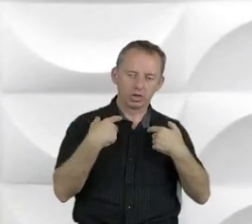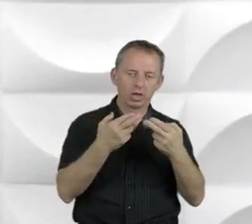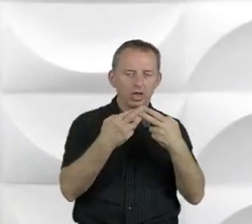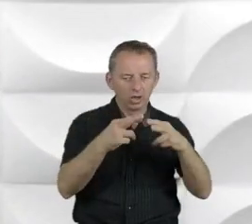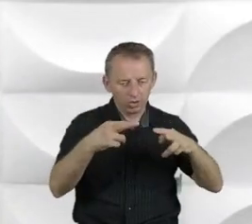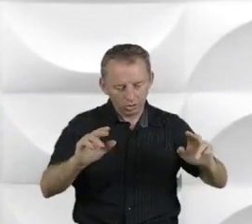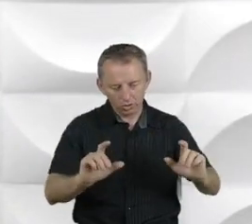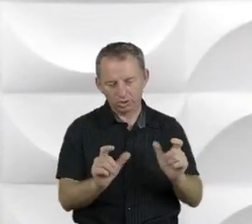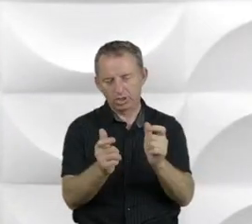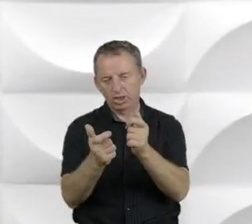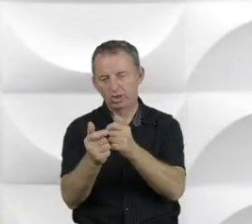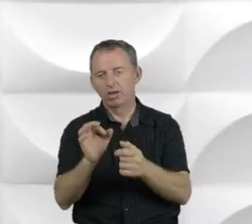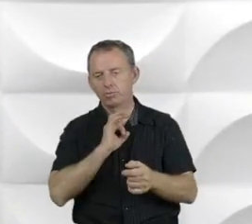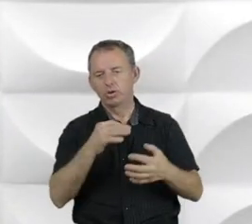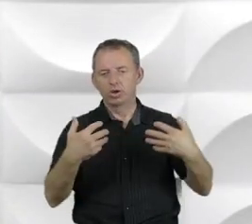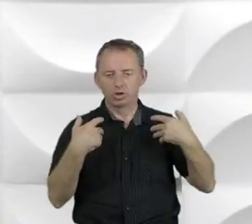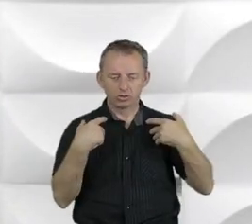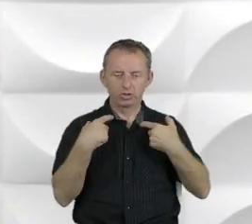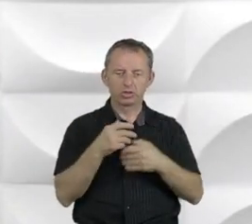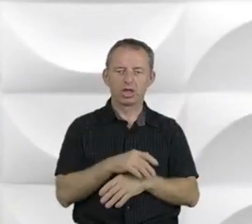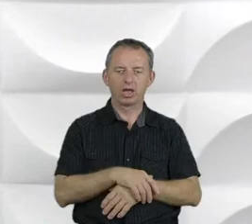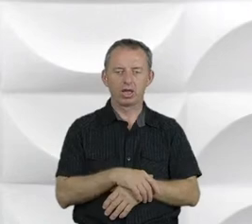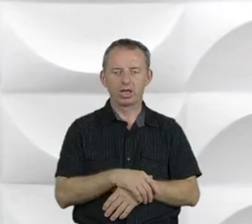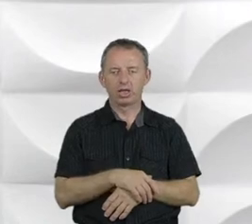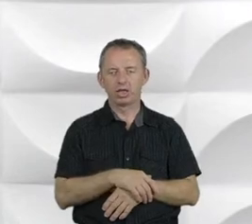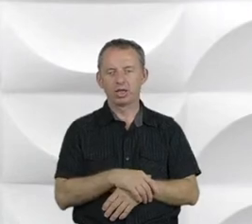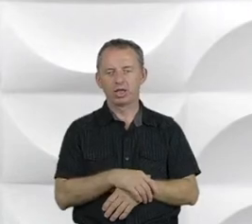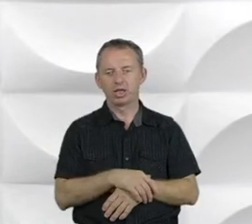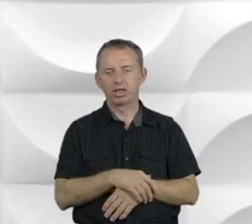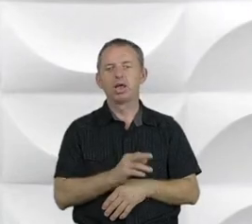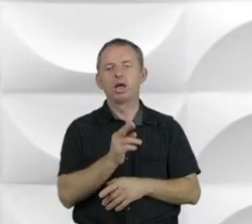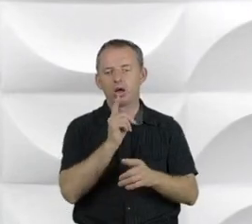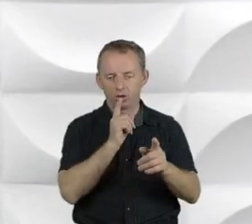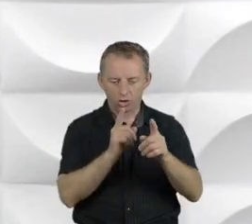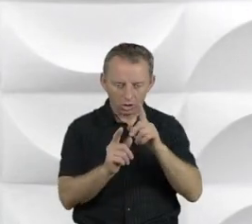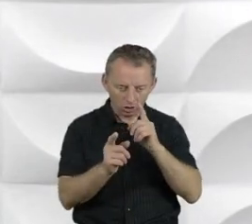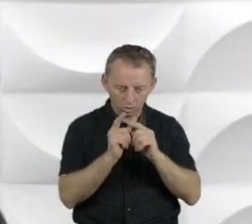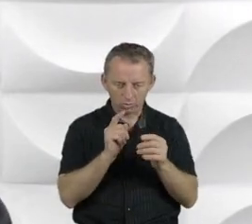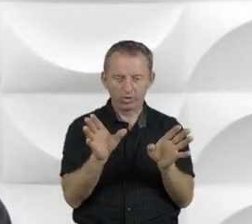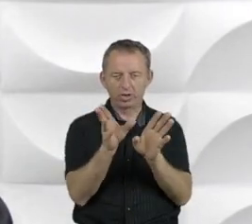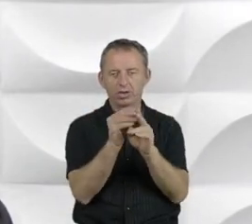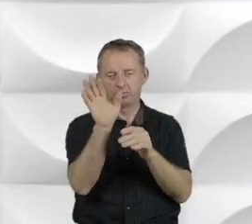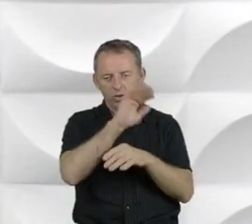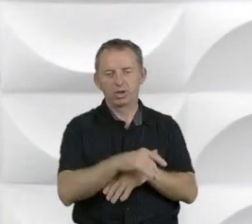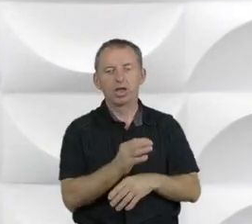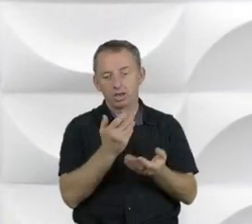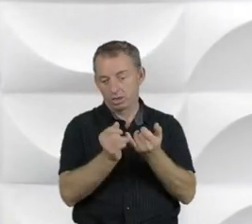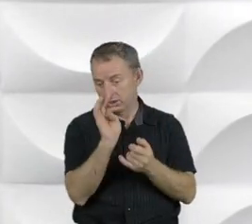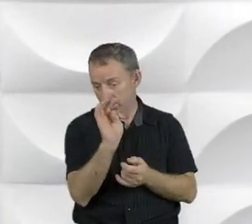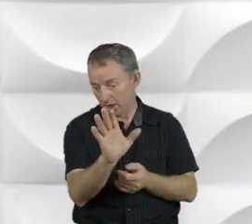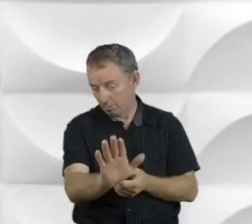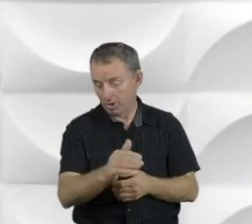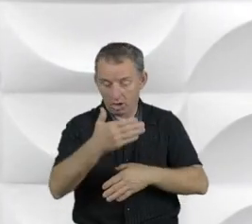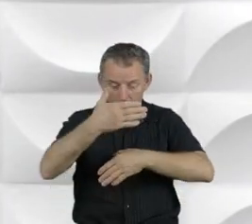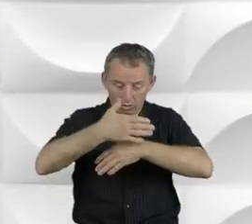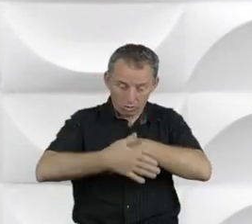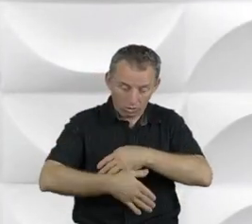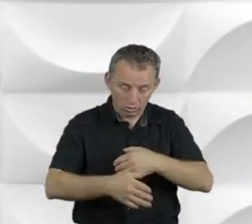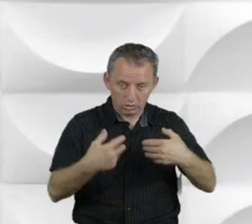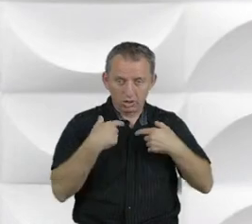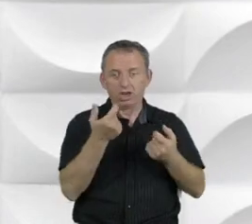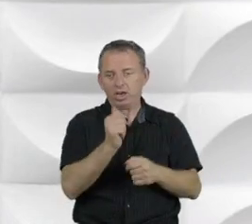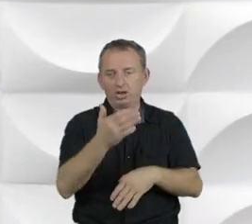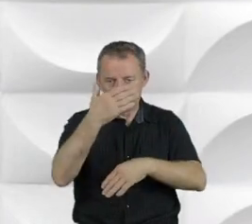różne zdarzenia z mojego życia. I rozmawiałem z Nim, Boże, jeżeli tak się ma kończyć moje życie, to niech